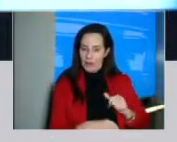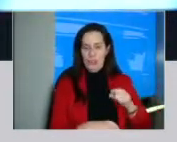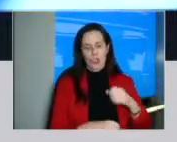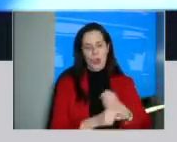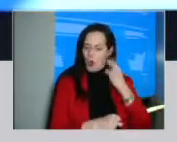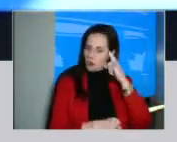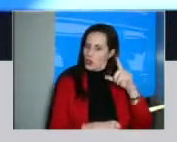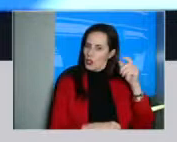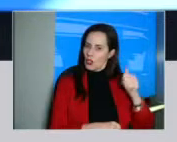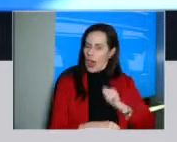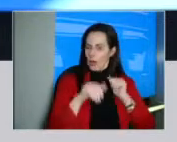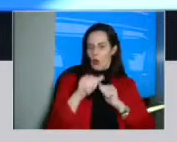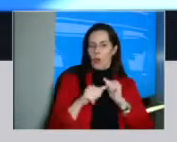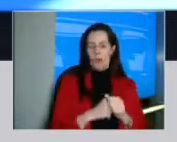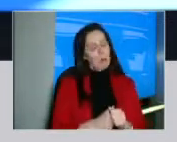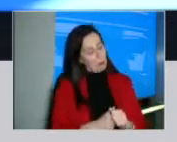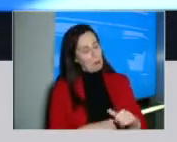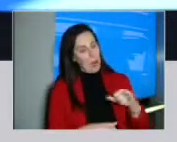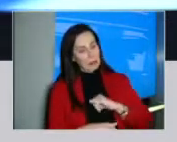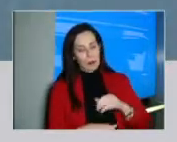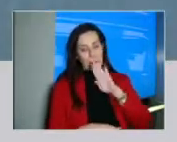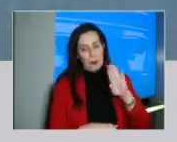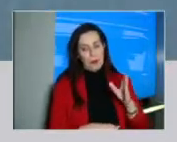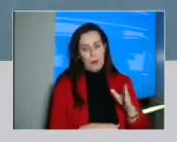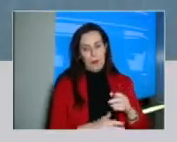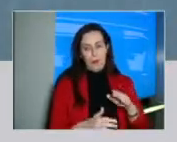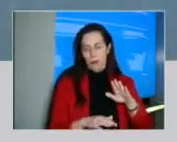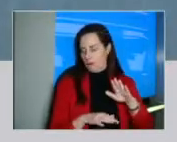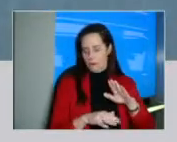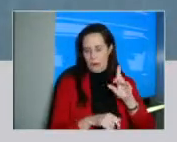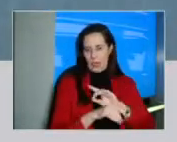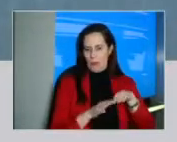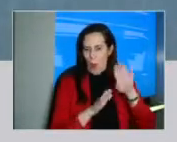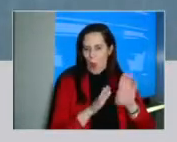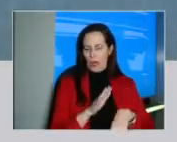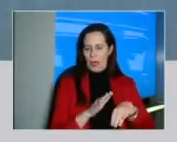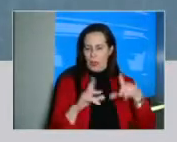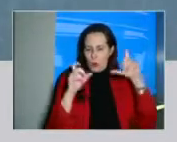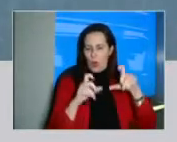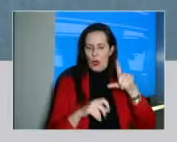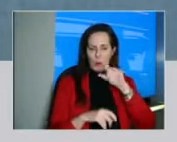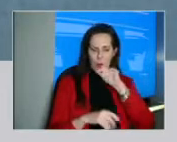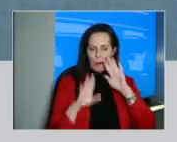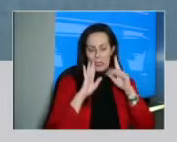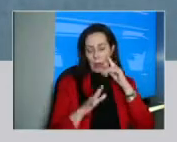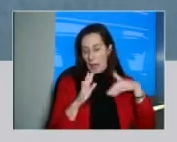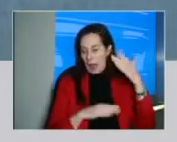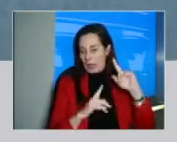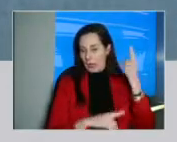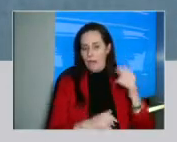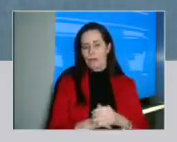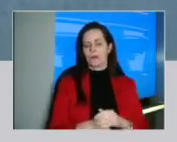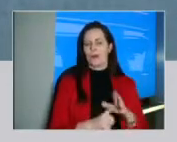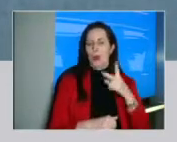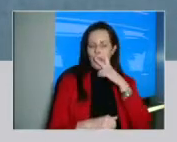גורם לחשוב שהחיילים תומכים בהם. מעניין מאוד טוב. ראש הממשלה בינתיים הוריד חלק מהתמונות שלו בטוויטר ובפייסבוק. לפחות זה נראה מה יקרה באמת עם העתירה.